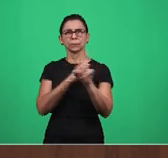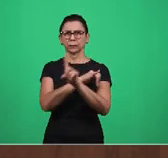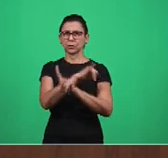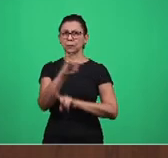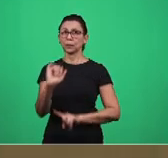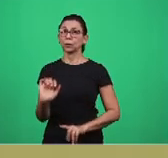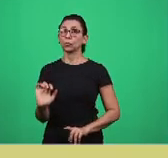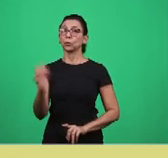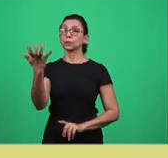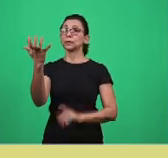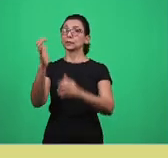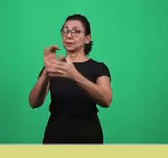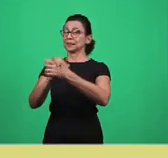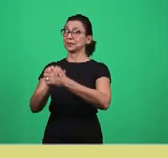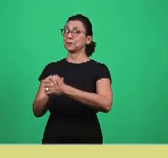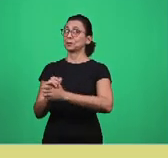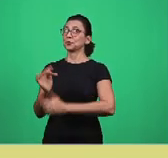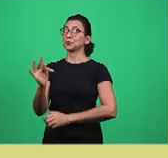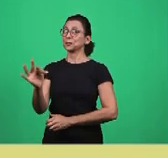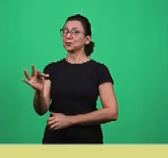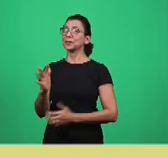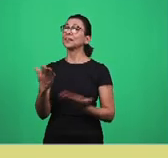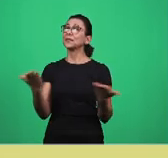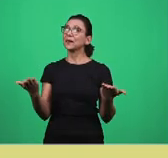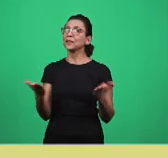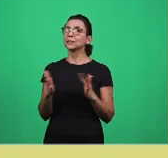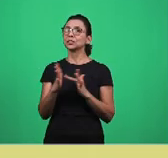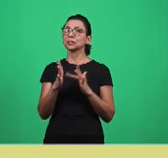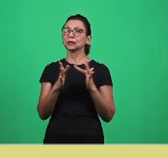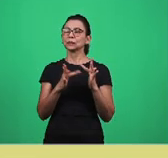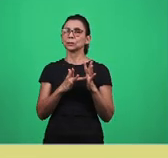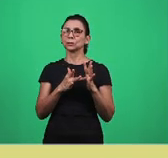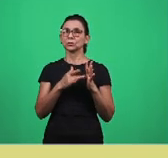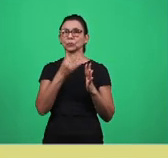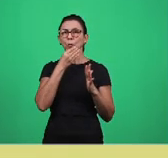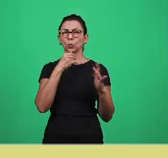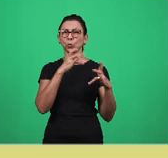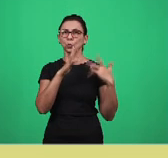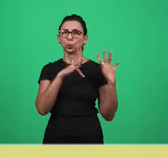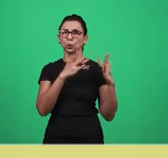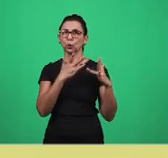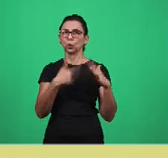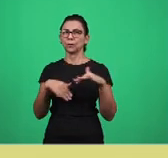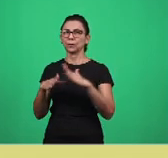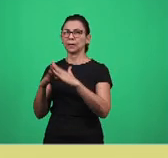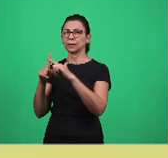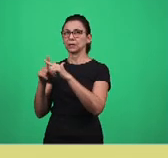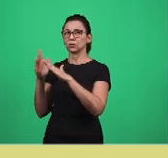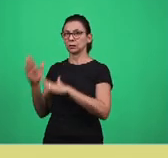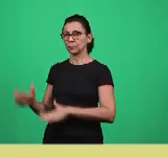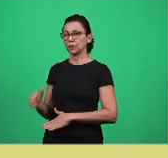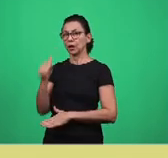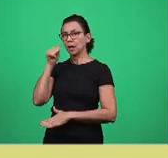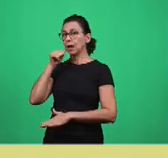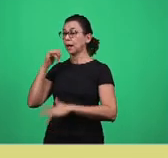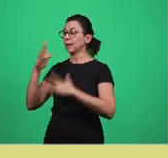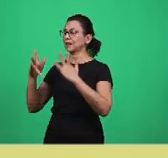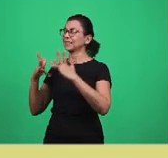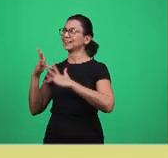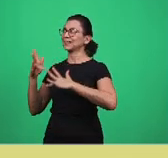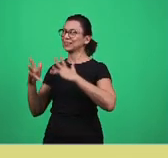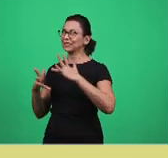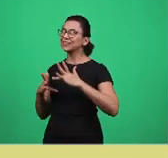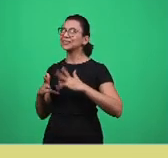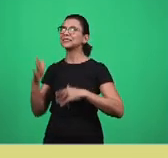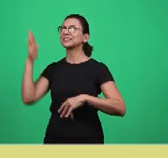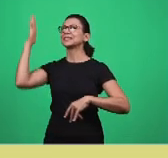passer. C'est le mariage de Jésus, le fiancé, avec l'Église fidèle, la fiancée. Ainsi, nous pouvons